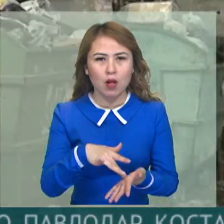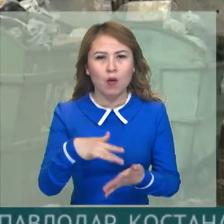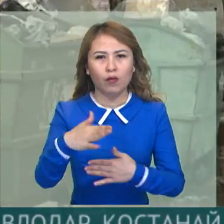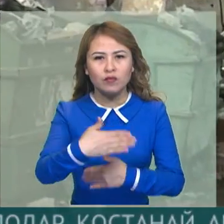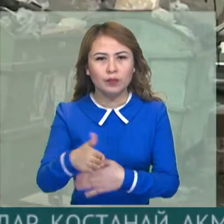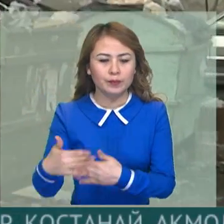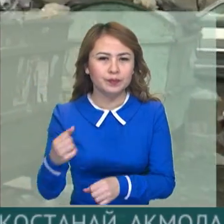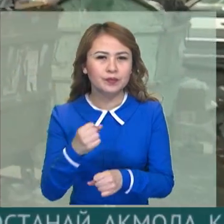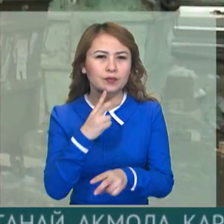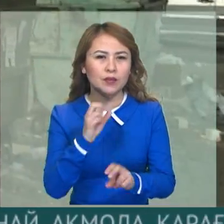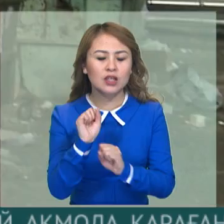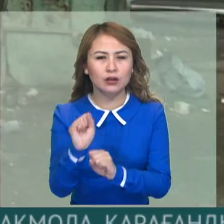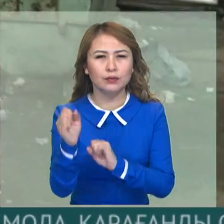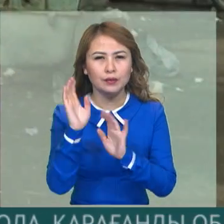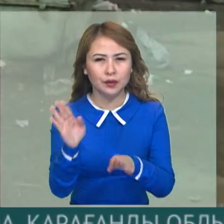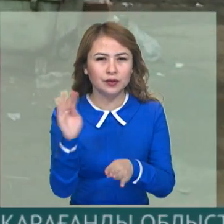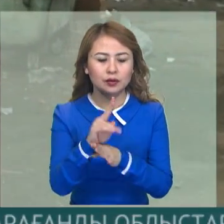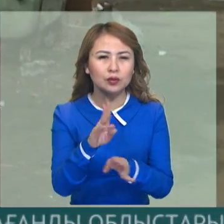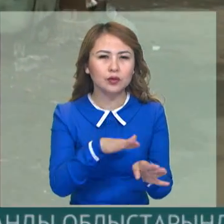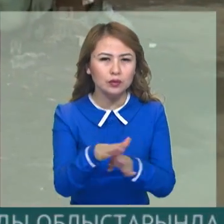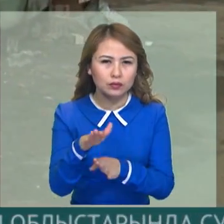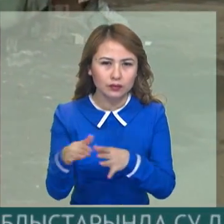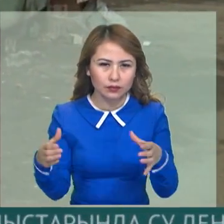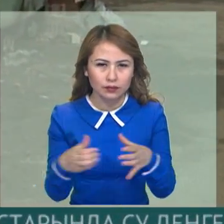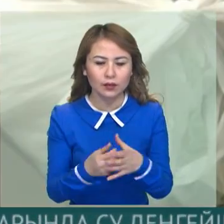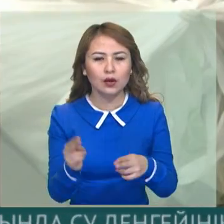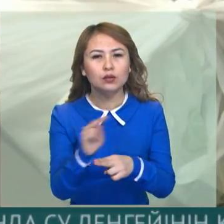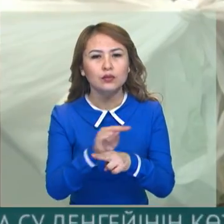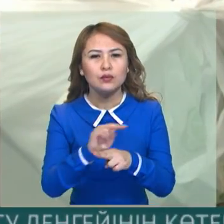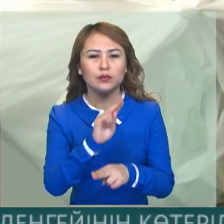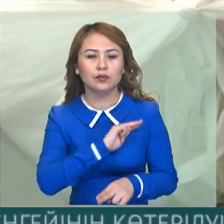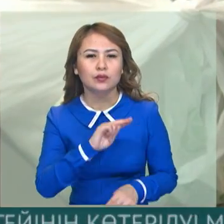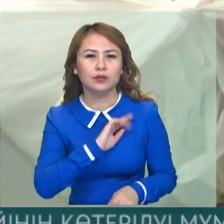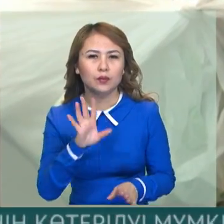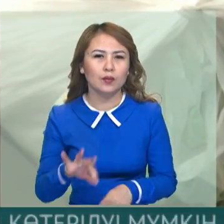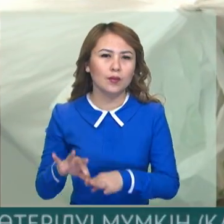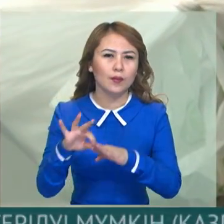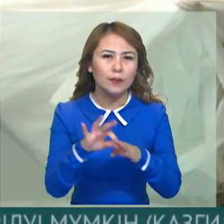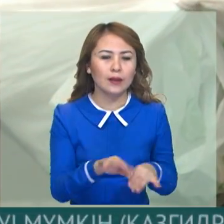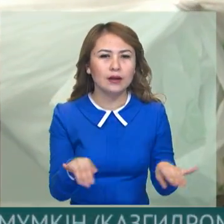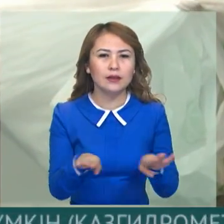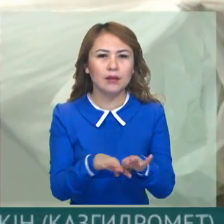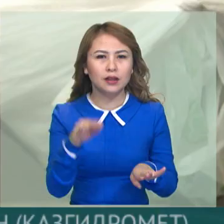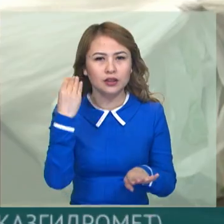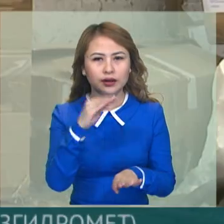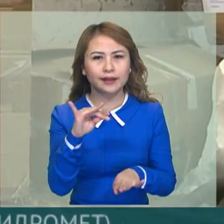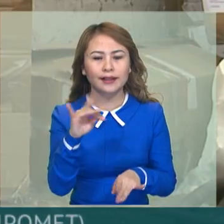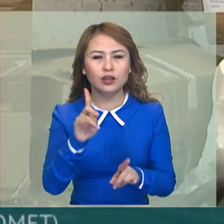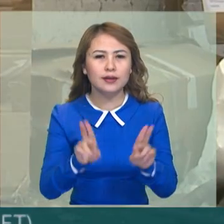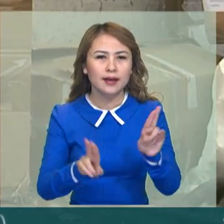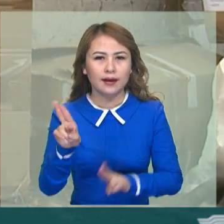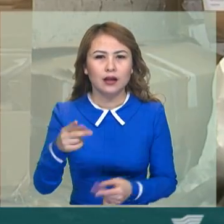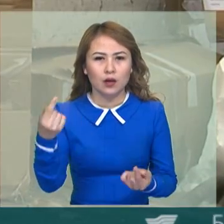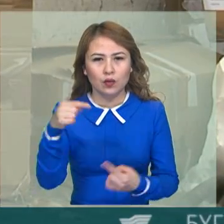қойылып, маңы қоршалады. Осы талаптарды орындаған мердігерлік компания ғана жөндеу жұмыстарын атқарады. Ал оның сапалы және